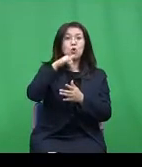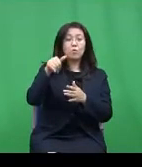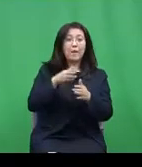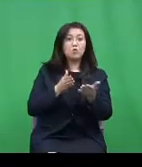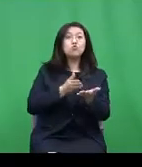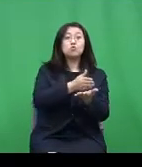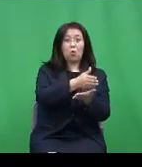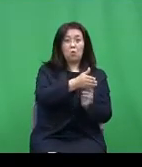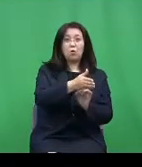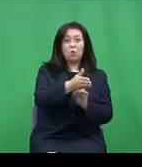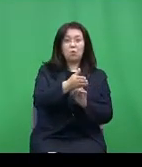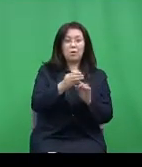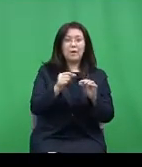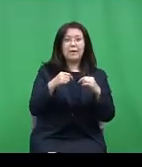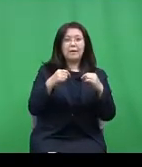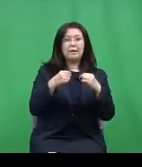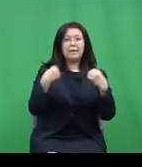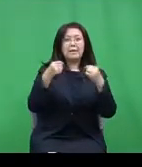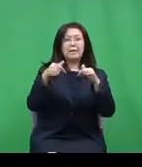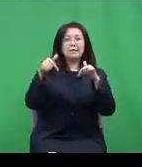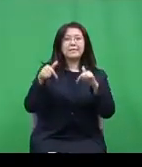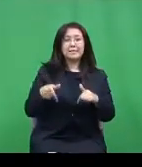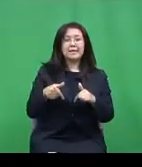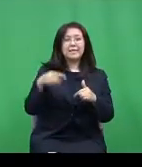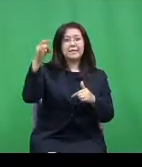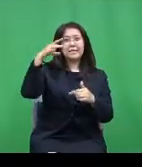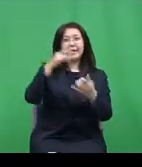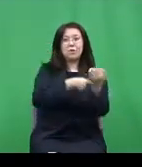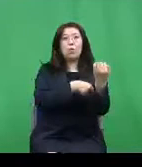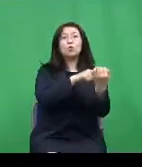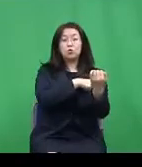った黒部ルート、関西電力さんが